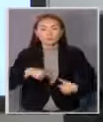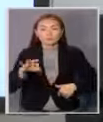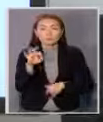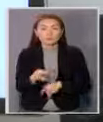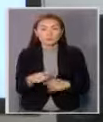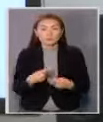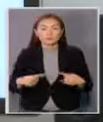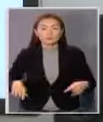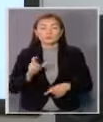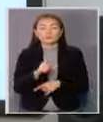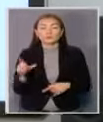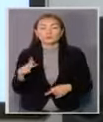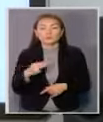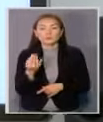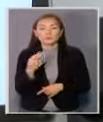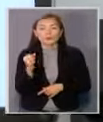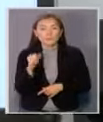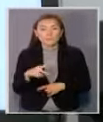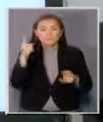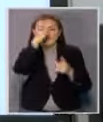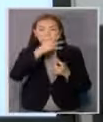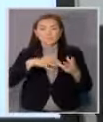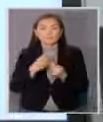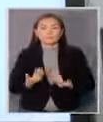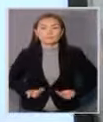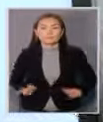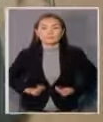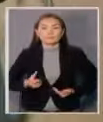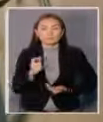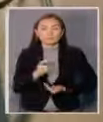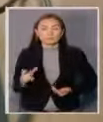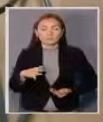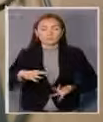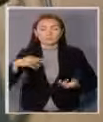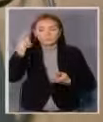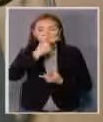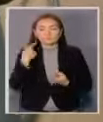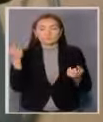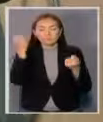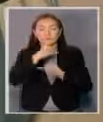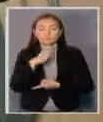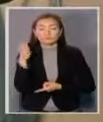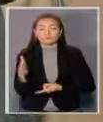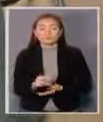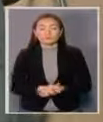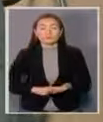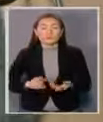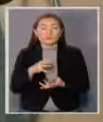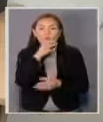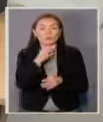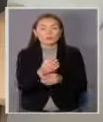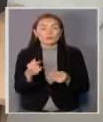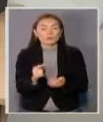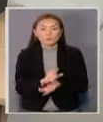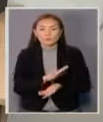имени нескольким гражданам через WhatsApp сообщаю всем жителям и гражданам которые меня лично узнают что не стоит отвечать